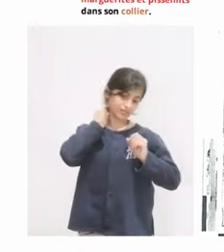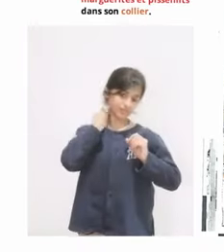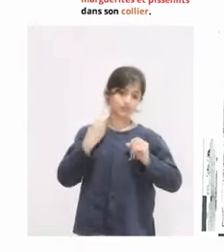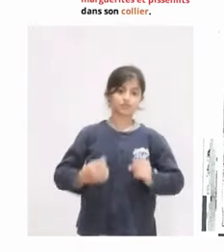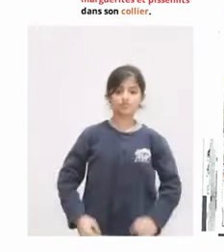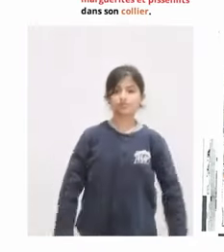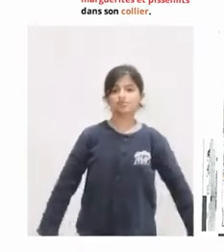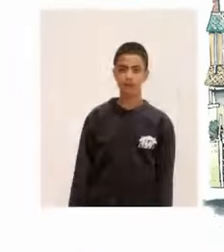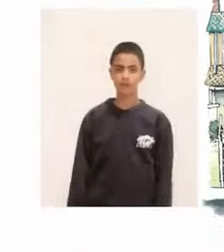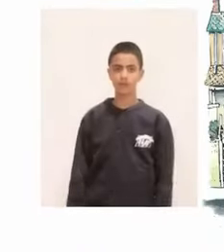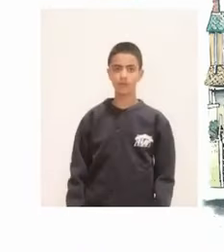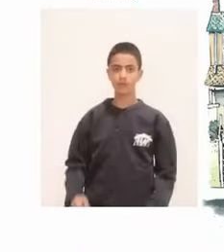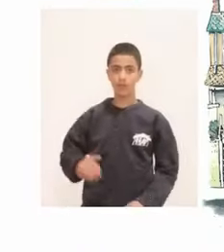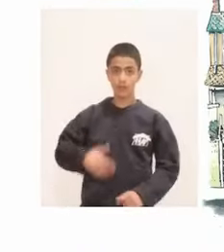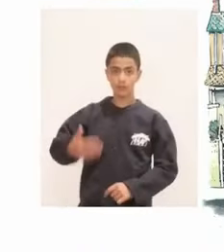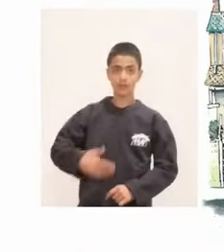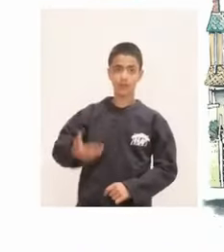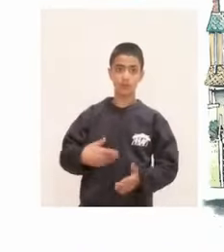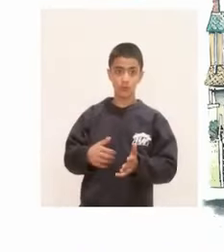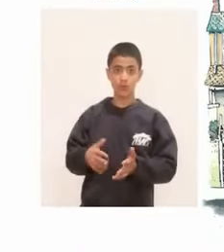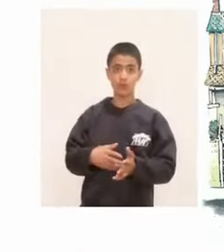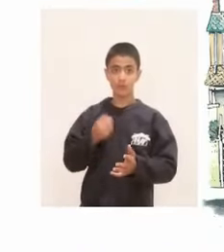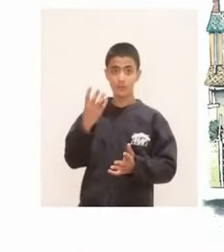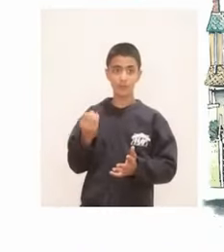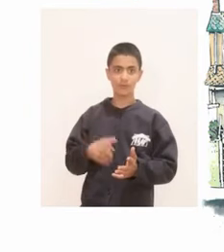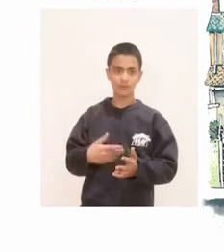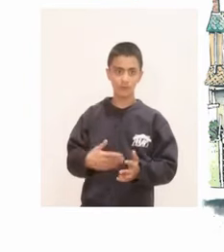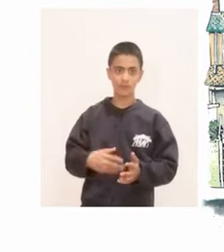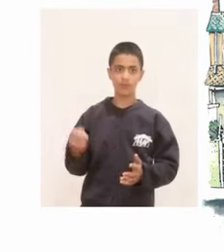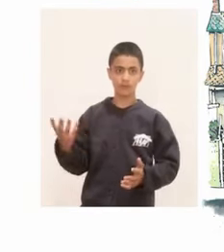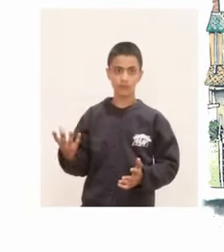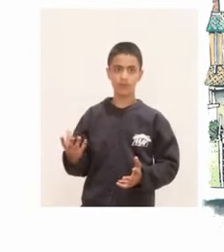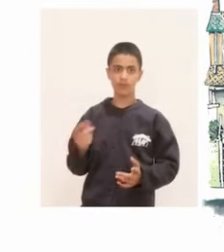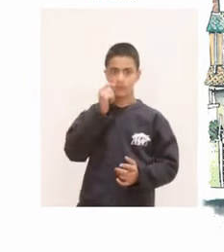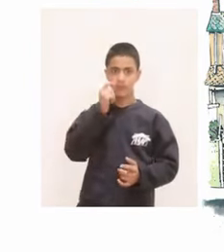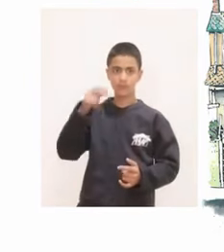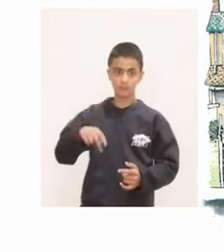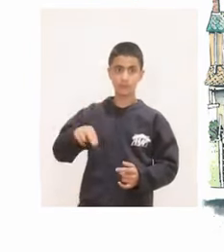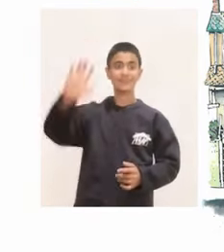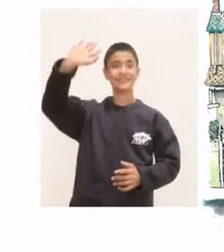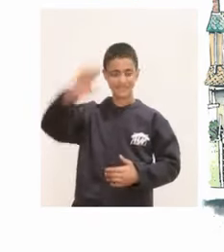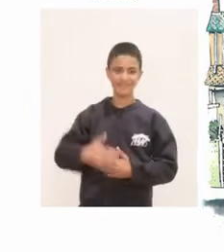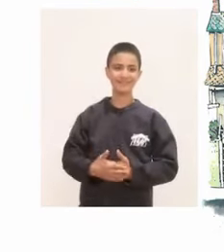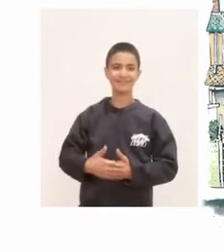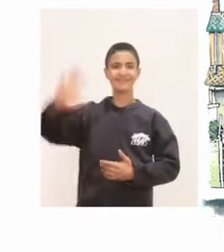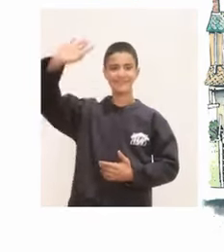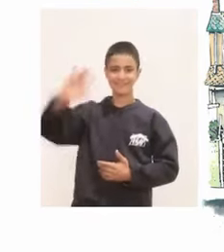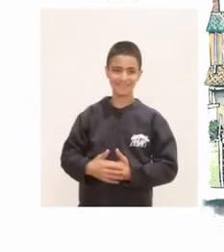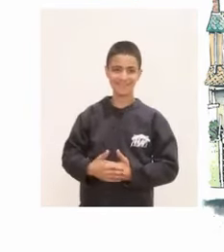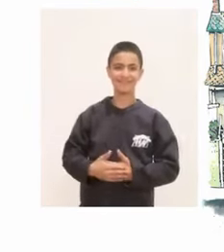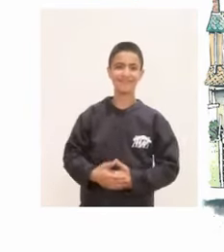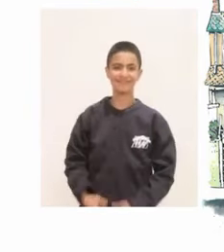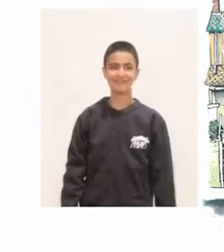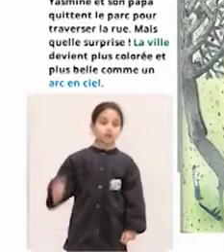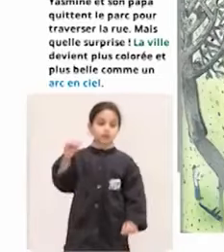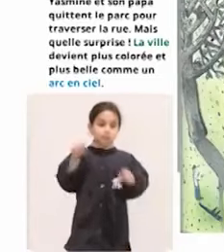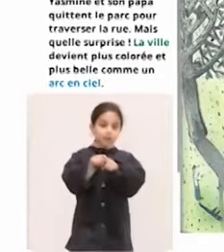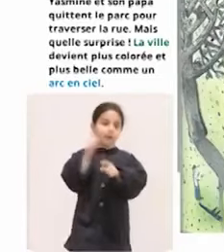son collier. Les couleurs se manifestent davantage dans la ville. En avançant, papa salue les